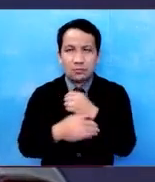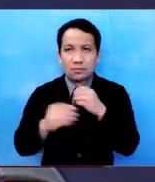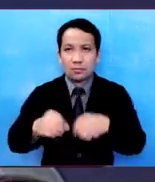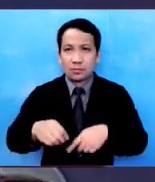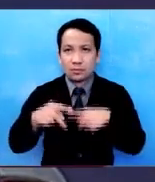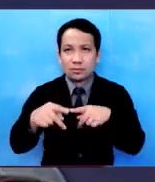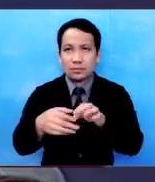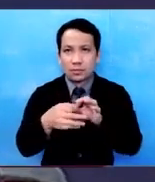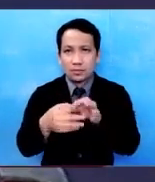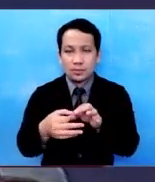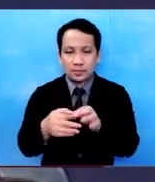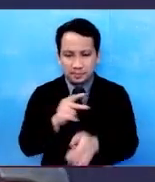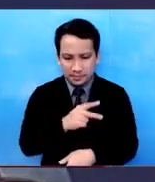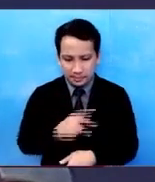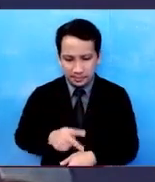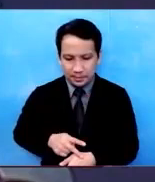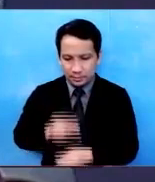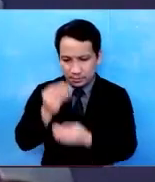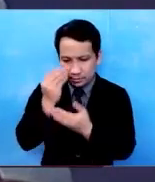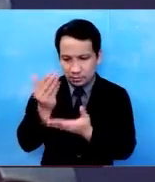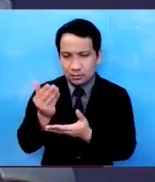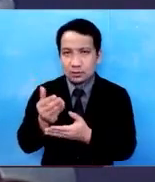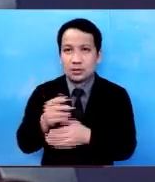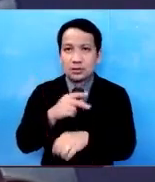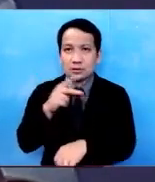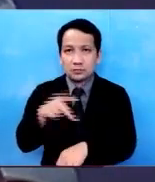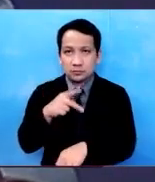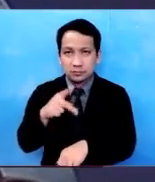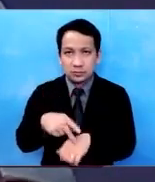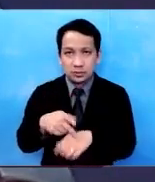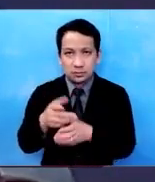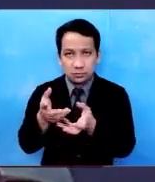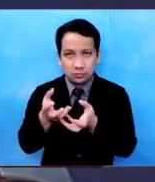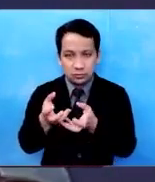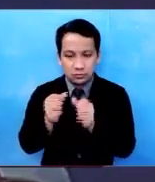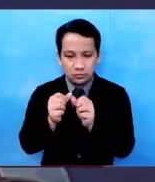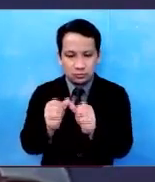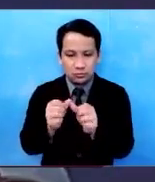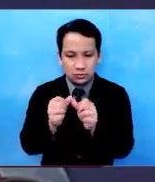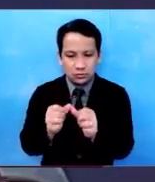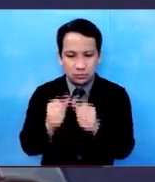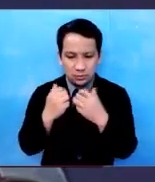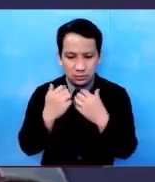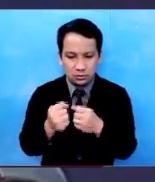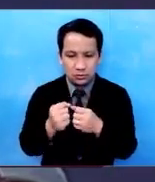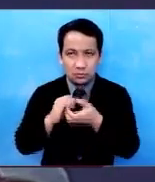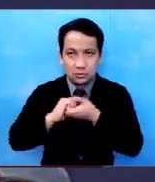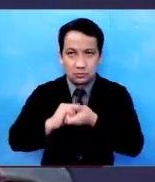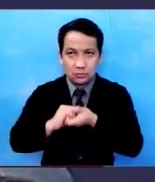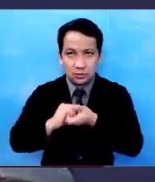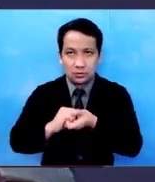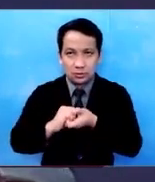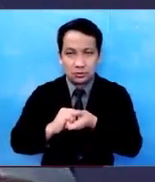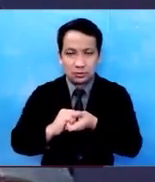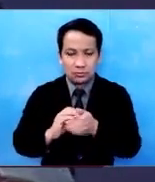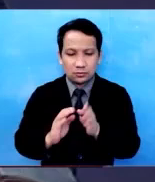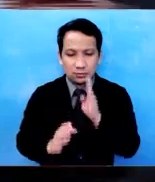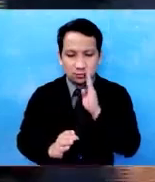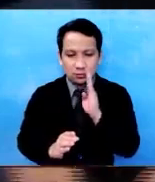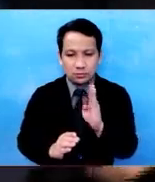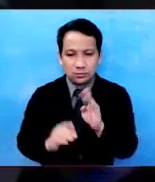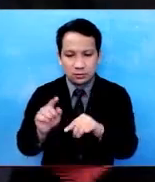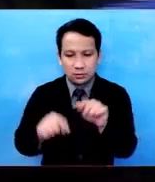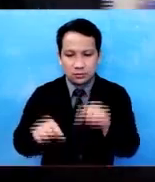convey to the King that the Philippines intends to pursue a strategic partnership with Belgium in various